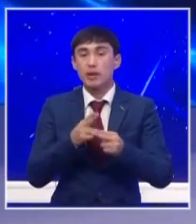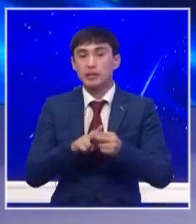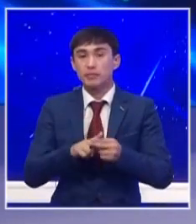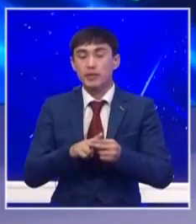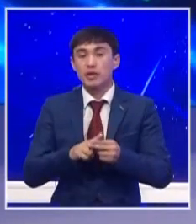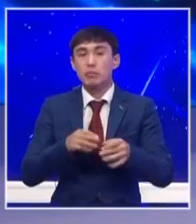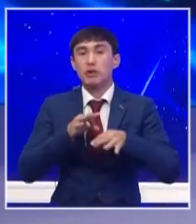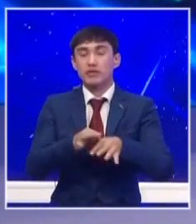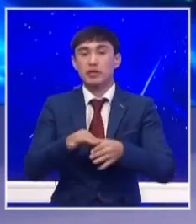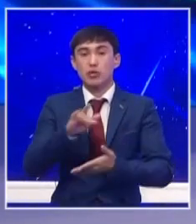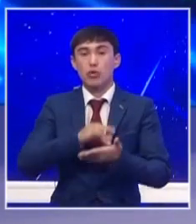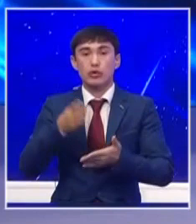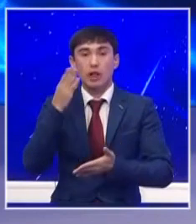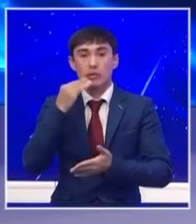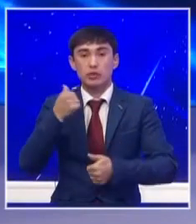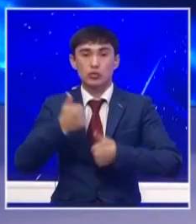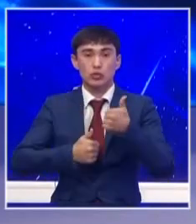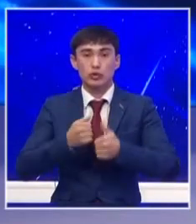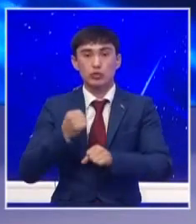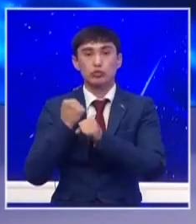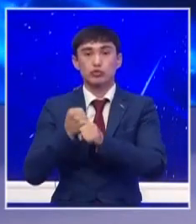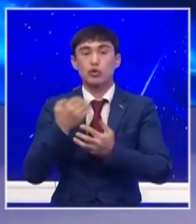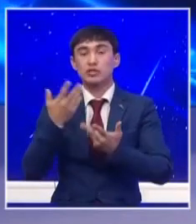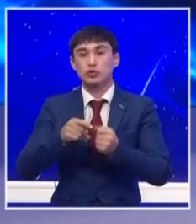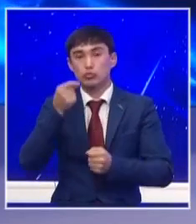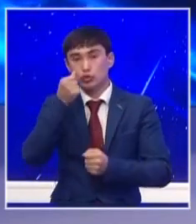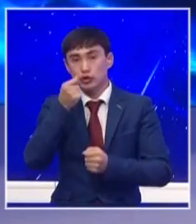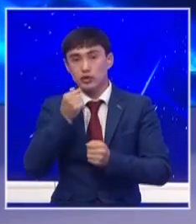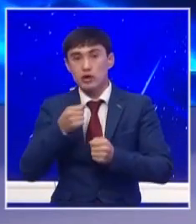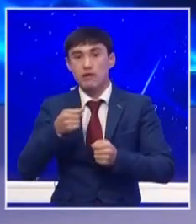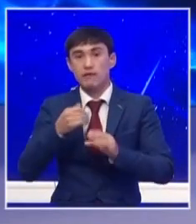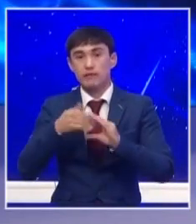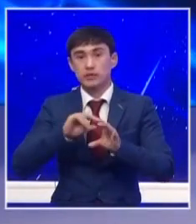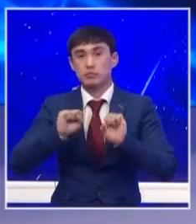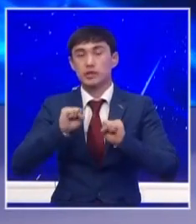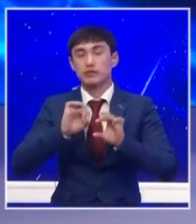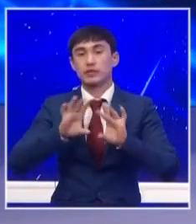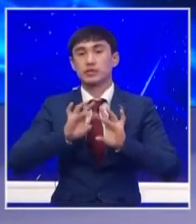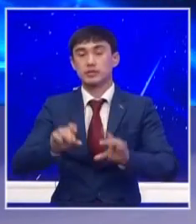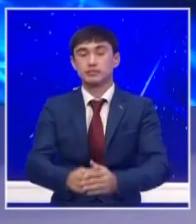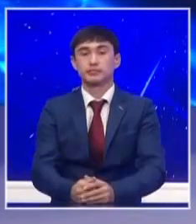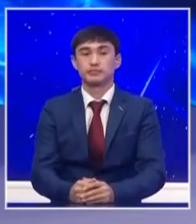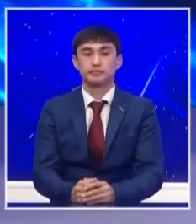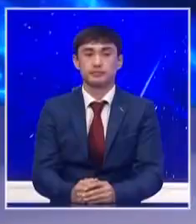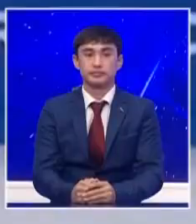этом и о проведении в городе Алмааты турнира по дзюдо среди мужчин в выпуске спортивных